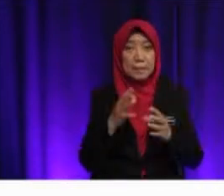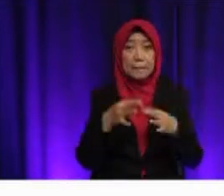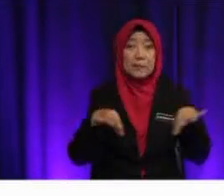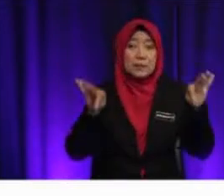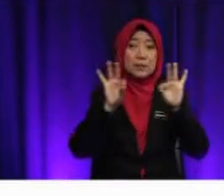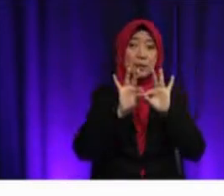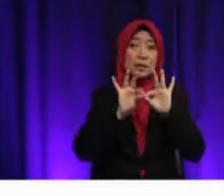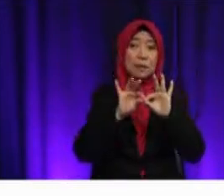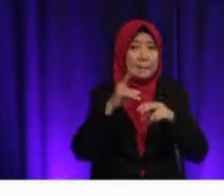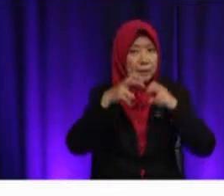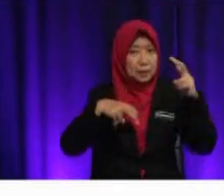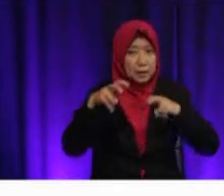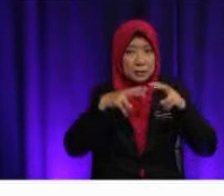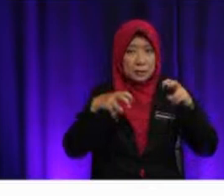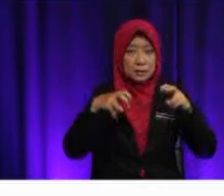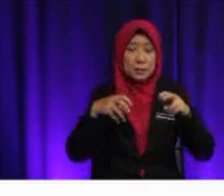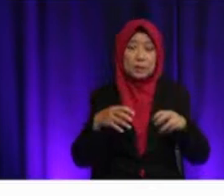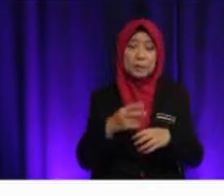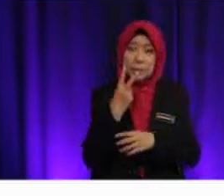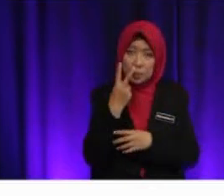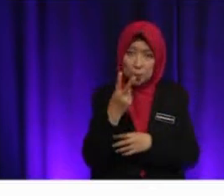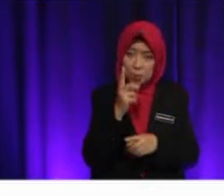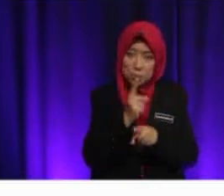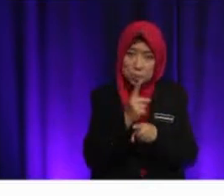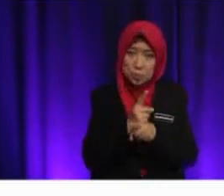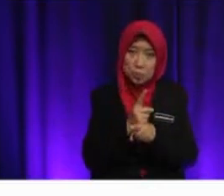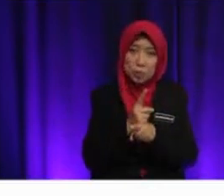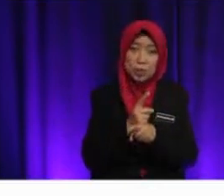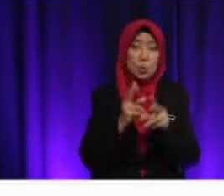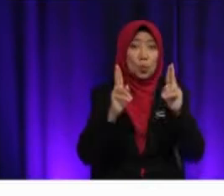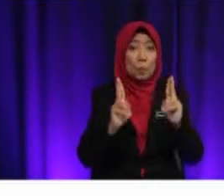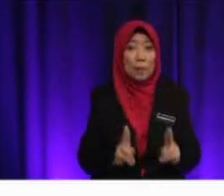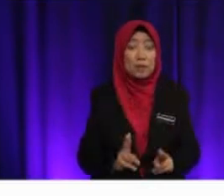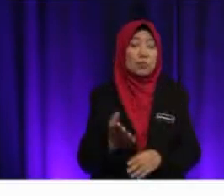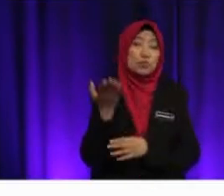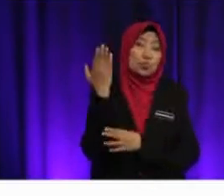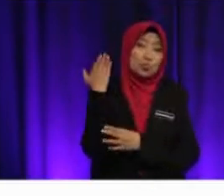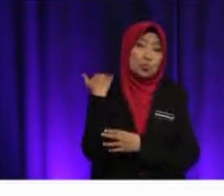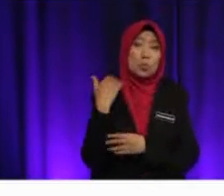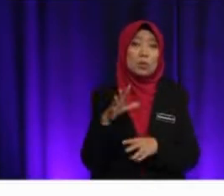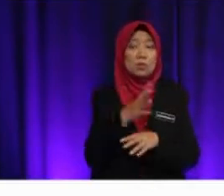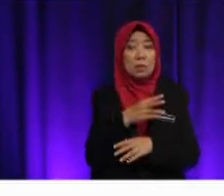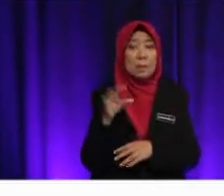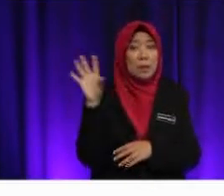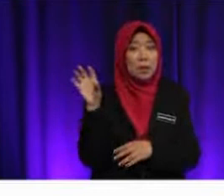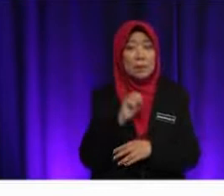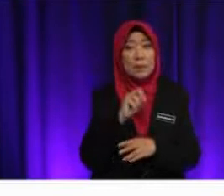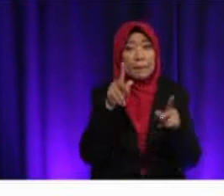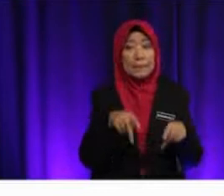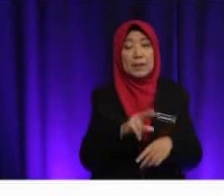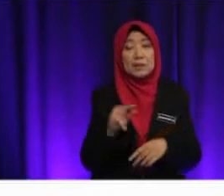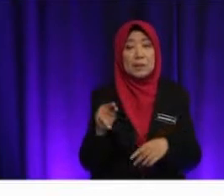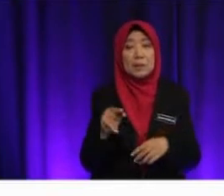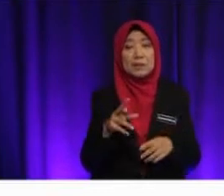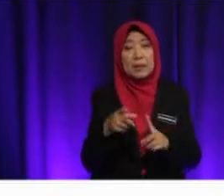kepentingan mengkaji, meneliti sejarah umat terdahulu serta mengambil iktibar daripadanya.